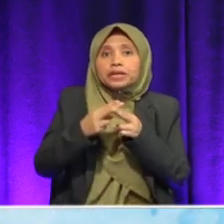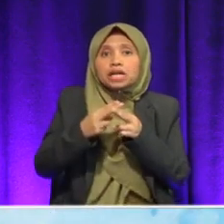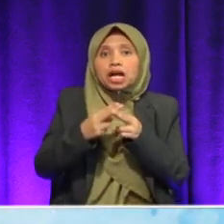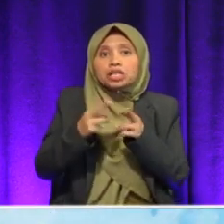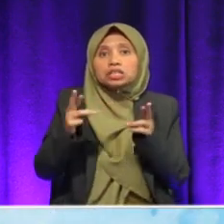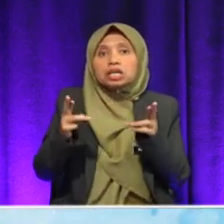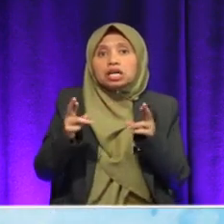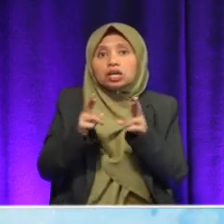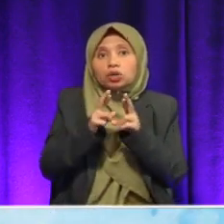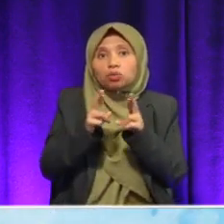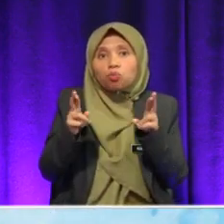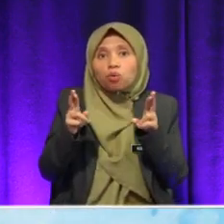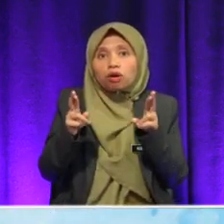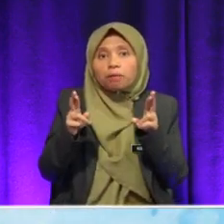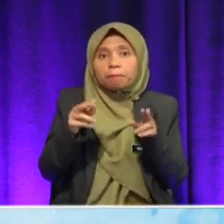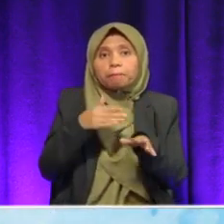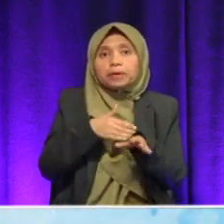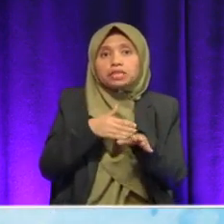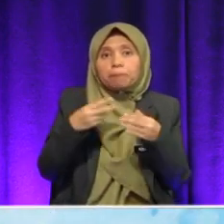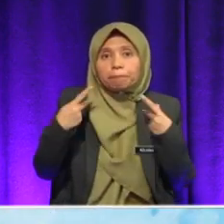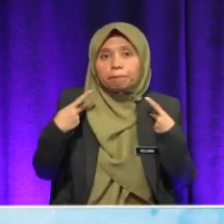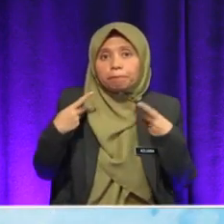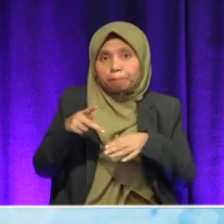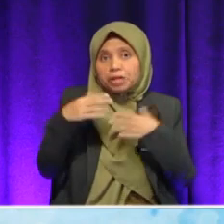oke yang pertama